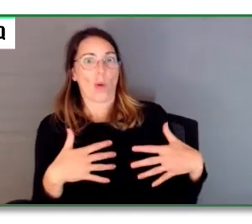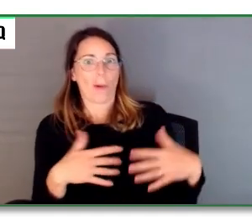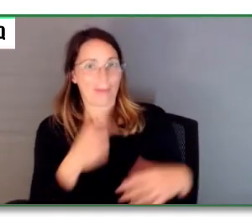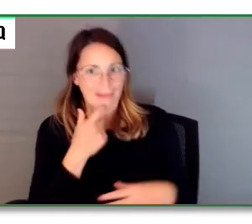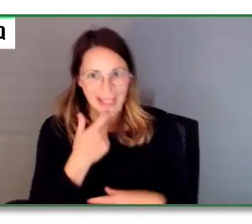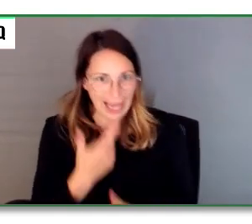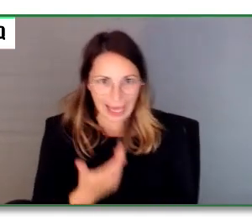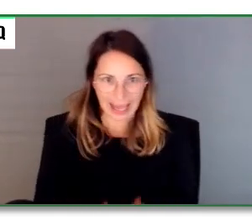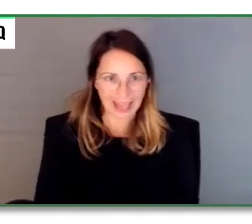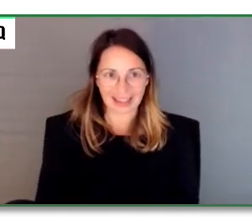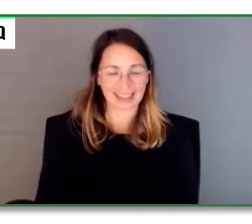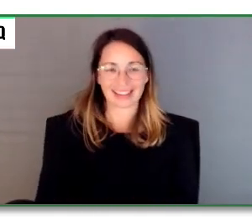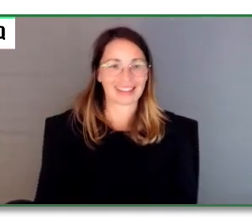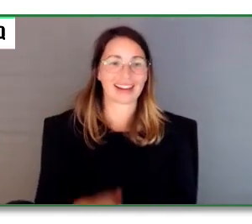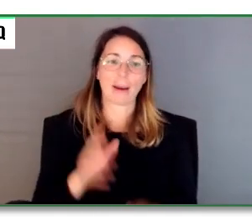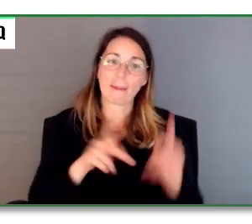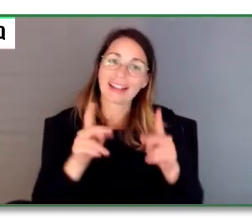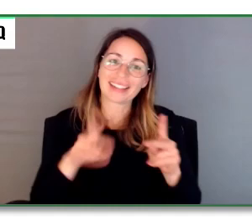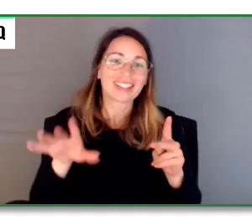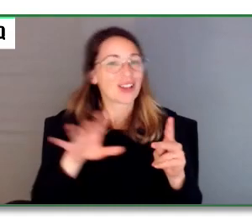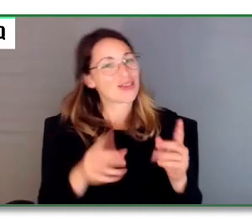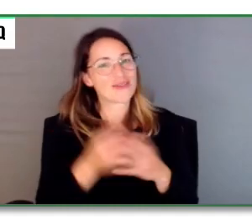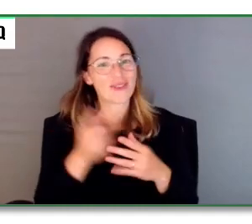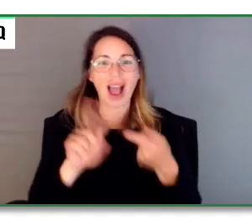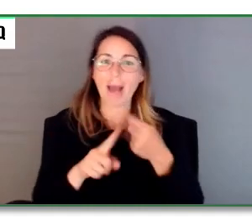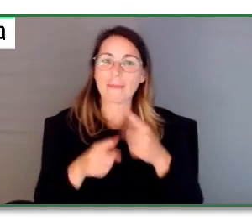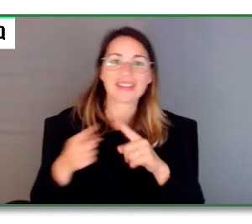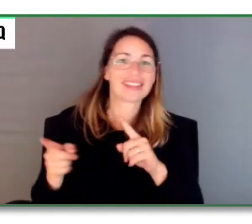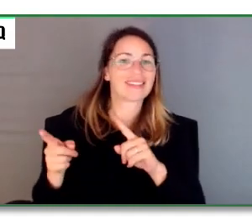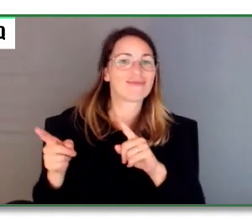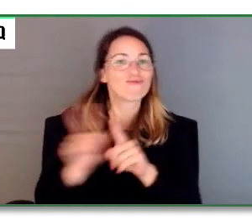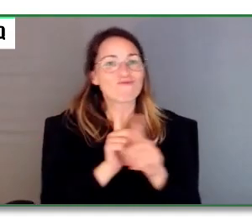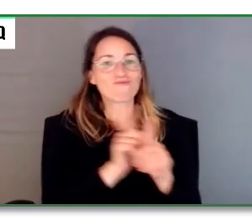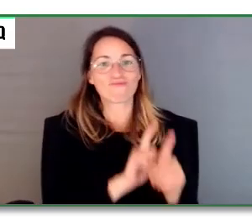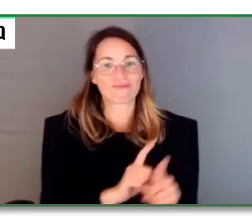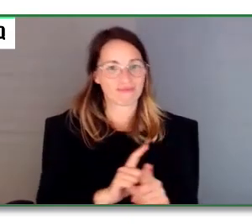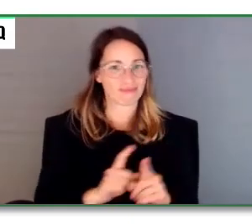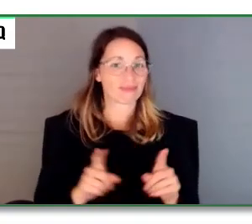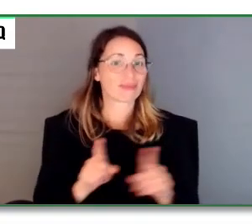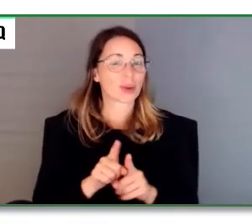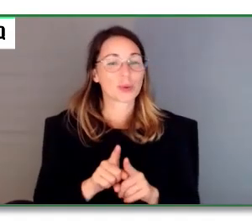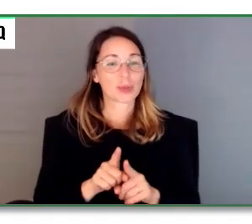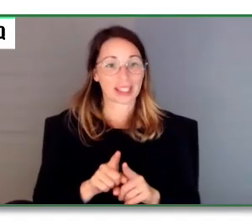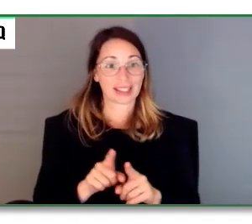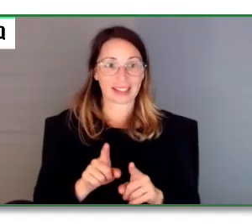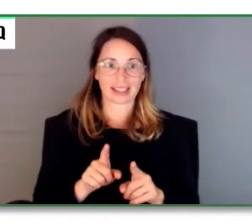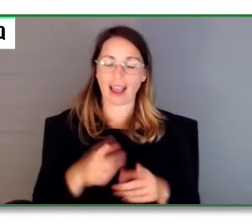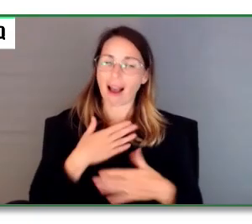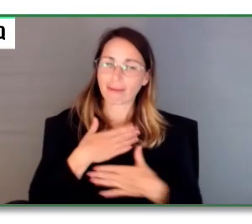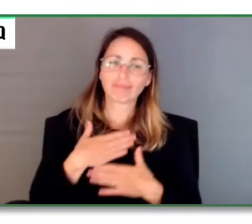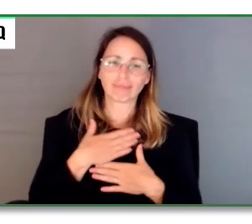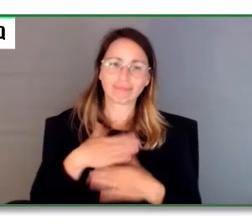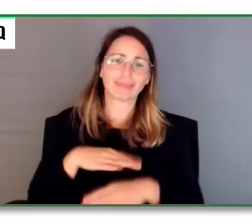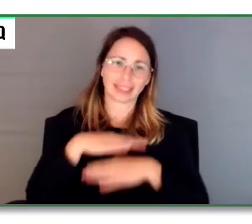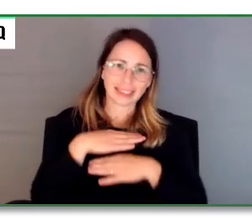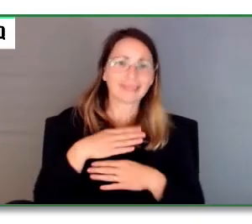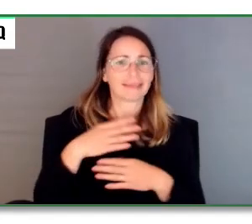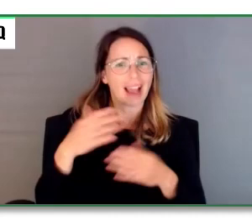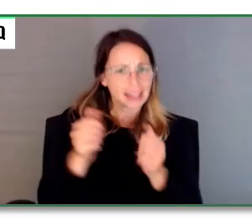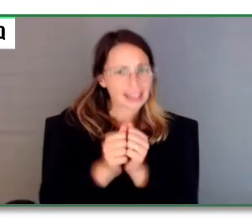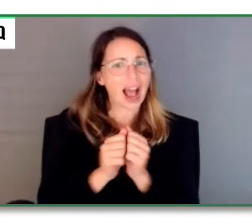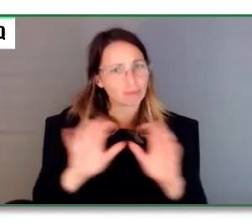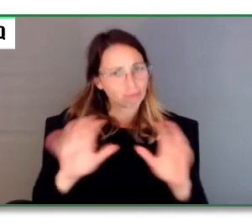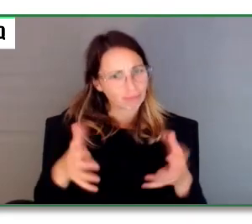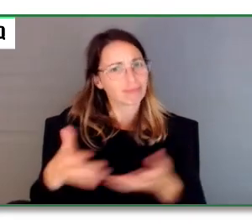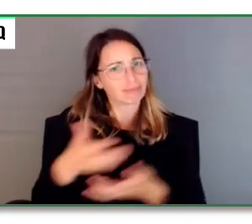les gens font de nouveaux amis. Ils peuvent vraiment jouir de la vie ensemble. Les